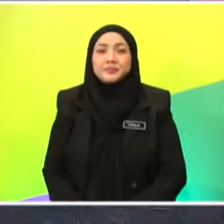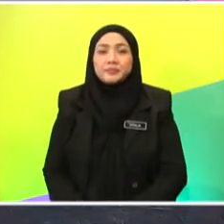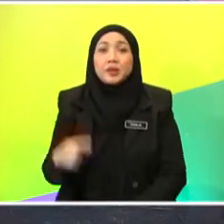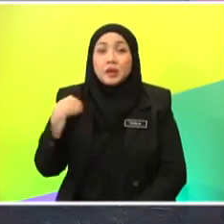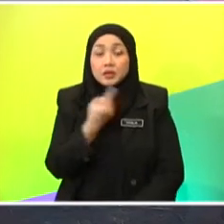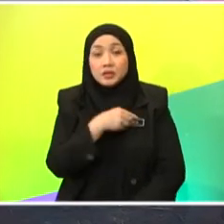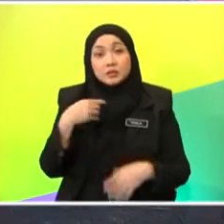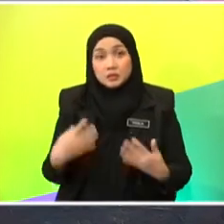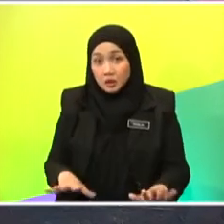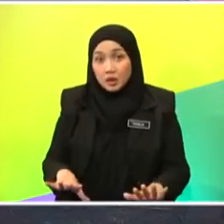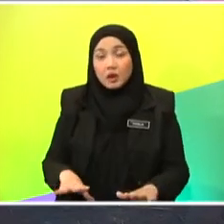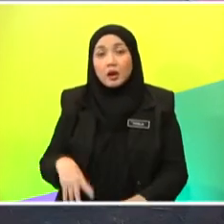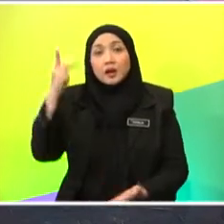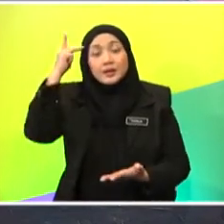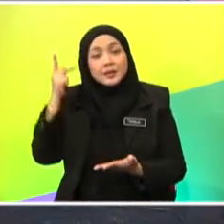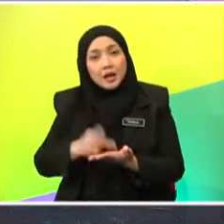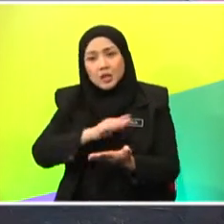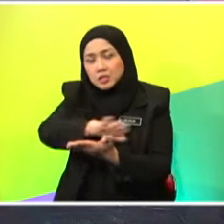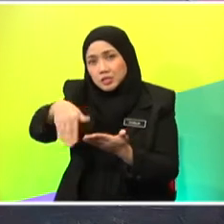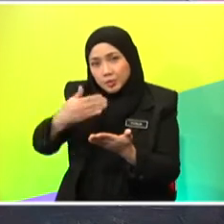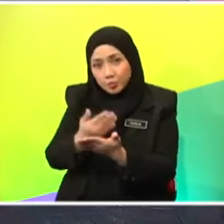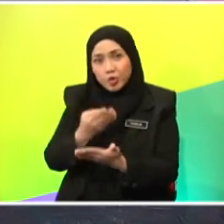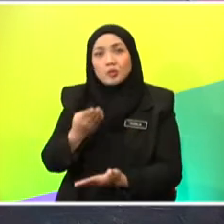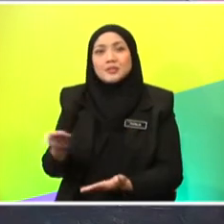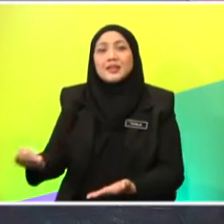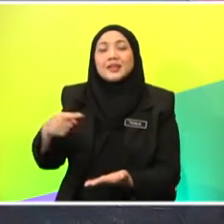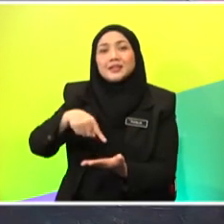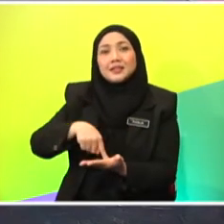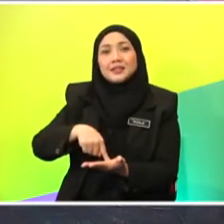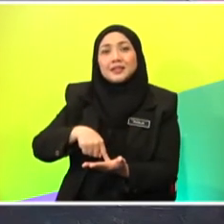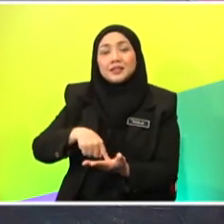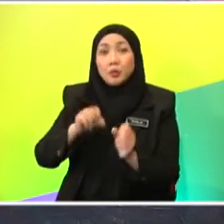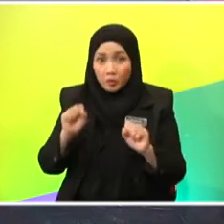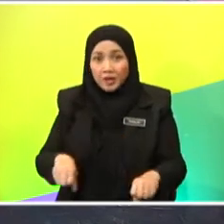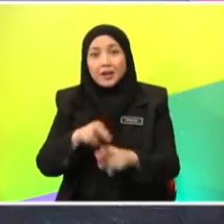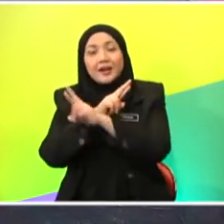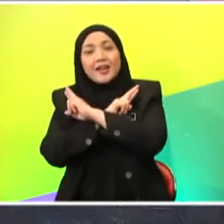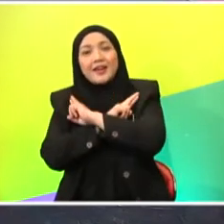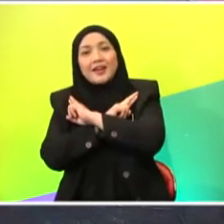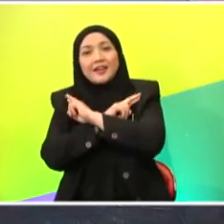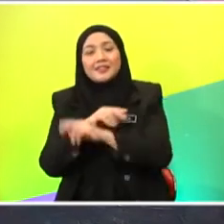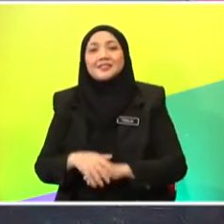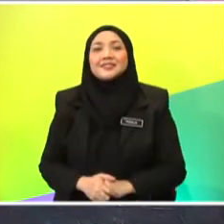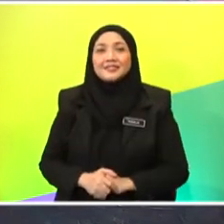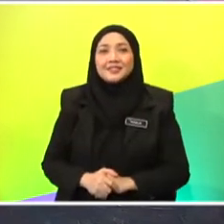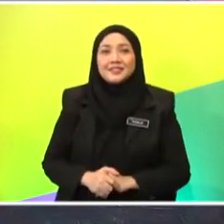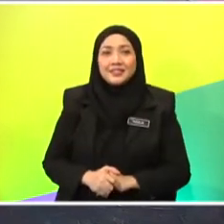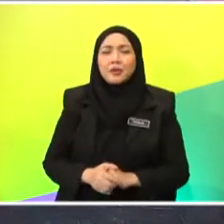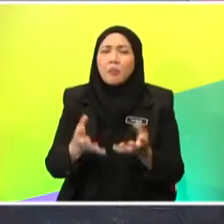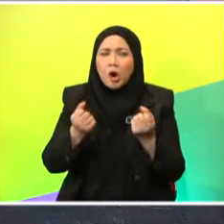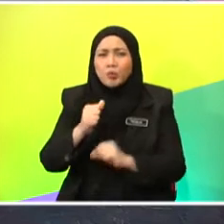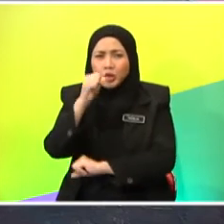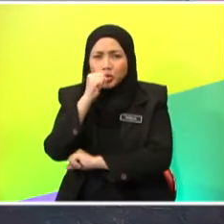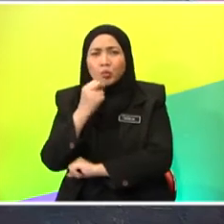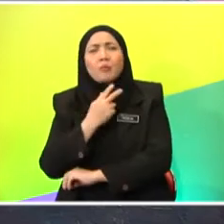dah objek-objek ini boleh tak kalau kita tidak berhak seketika boleh sangat Oke saya dan wedom anak mulai sekejap